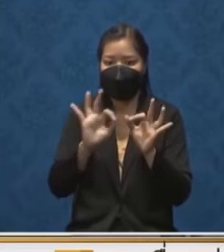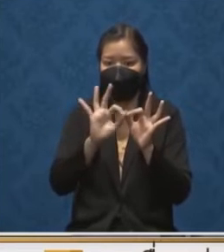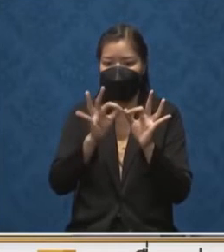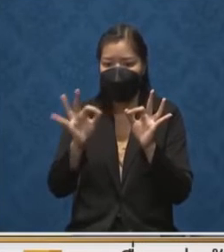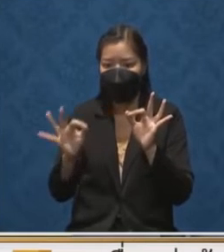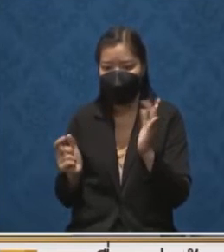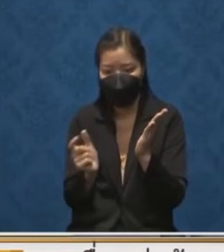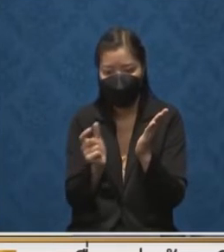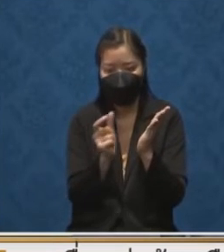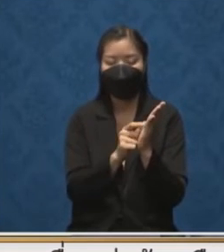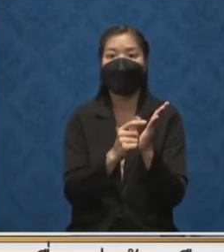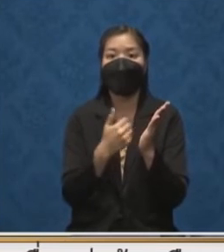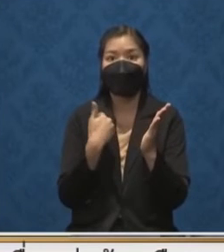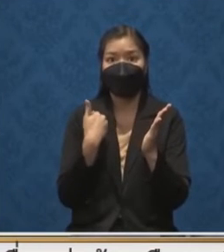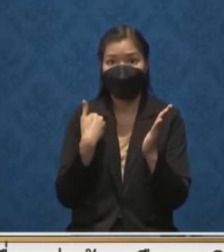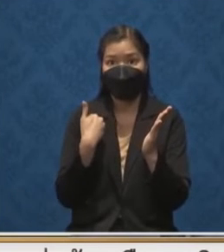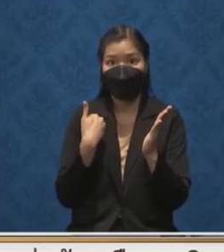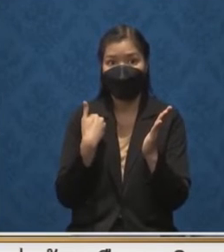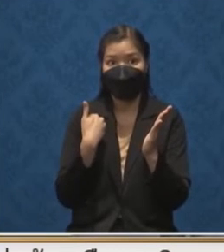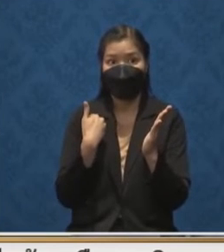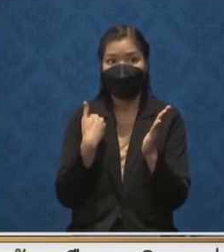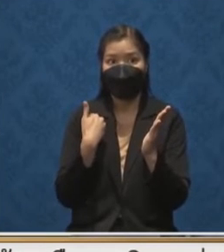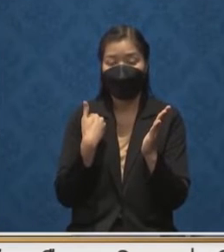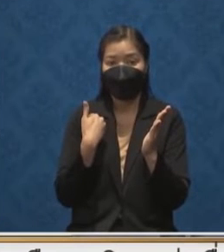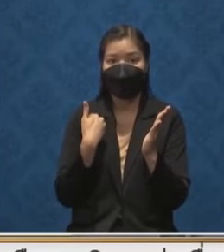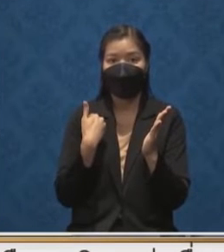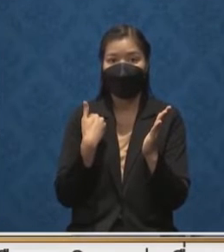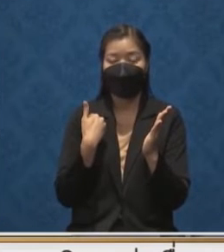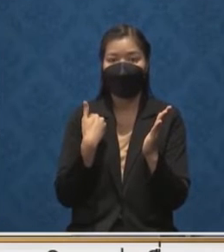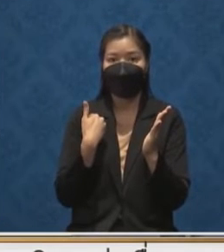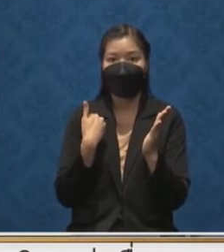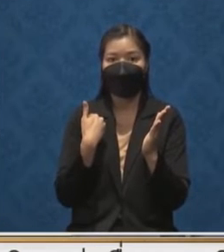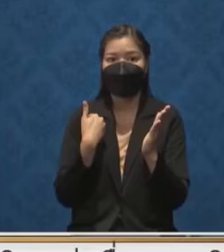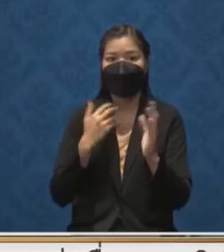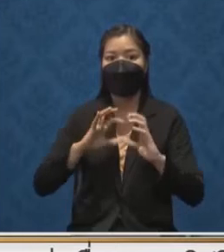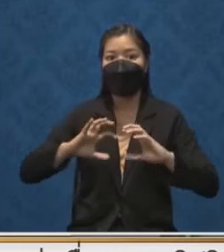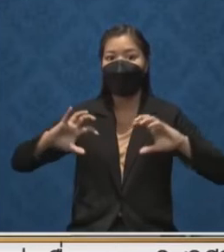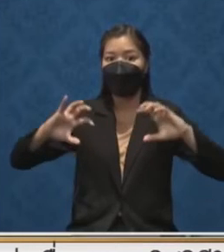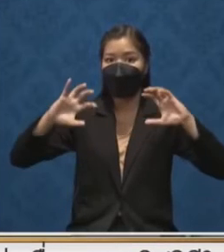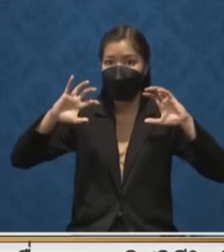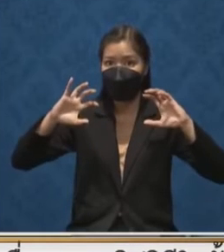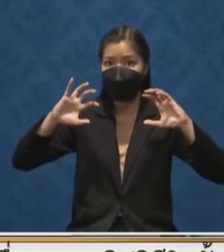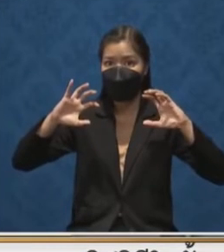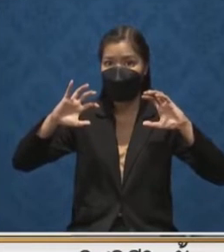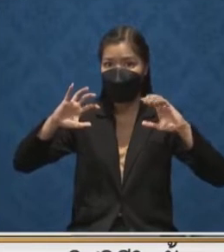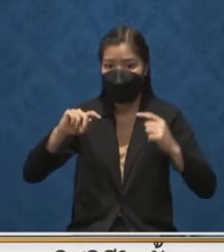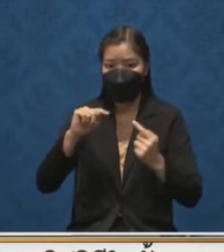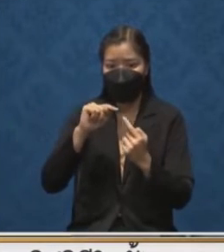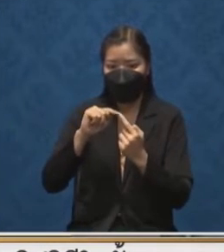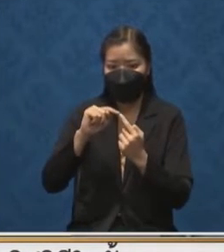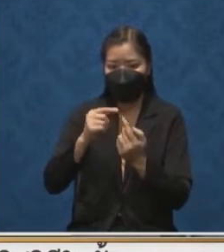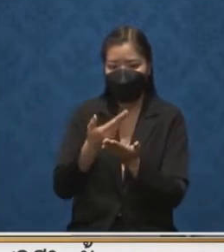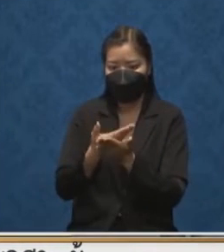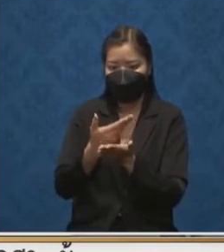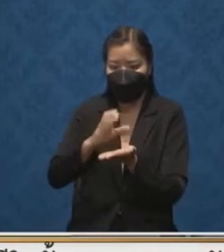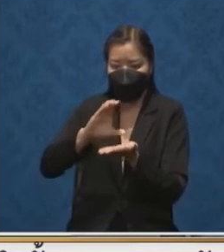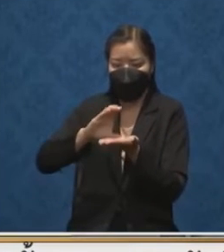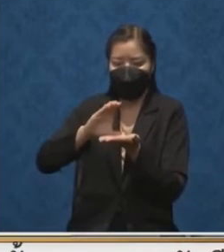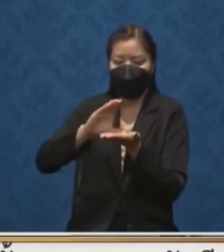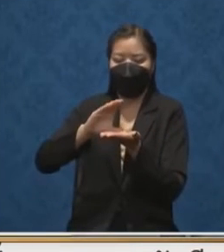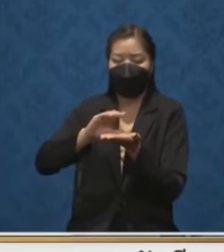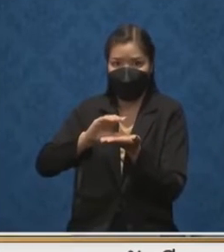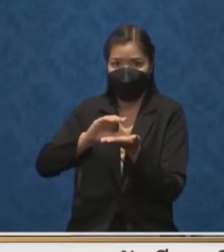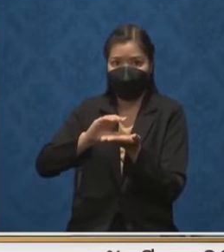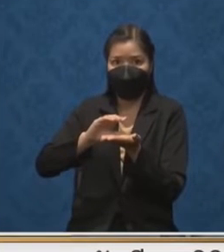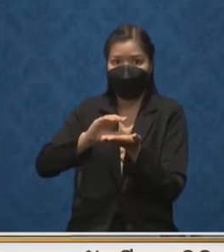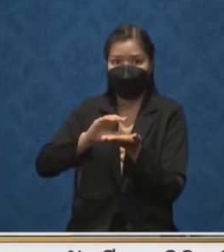ไว้ว่ารัฐบาลเนี่ยครับมีพื้นที่การคลังลดลงนะครับท่